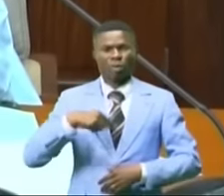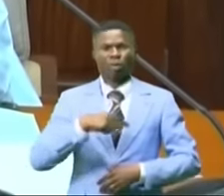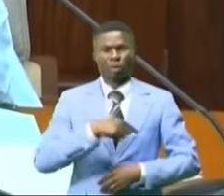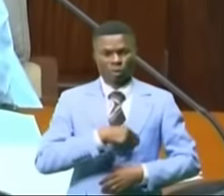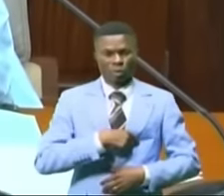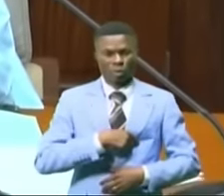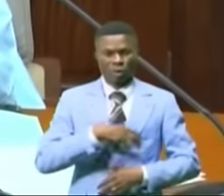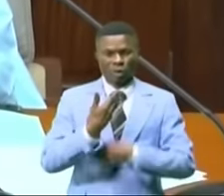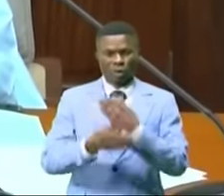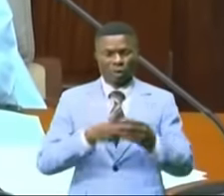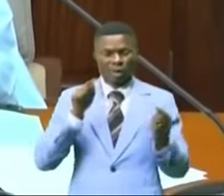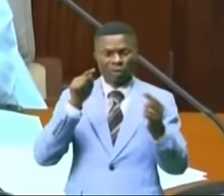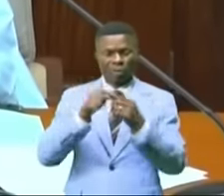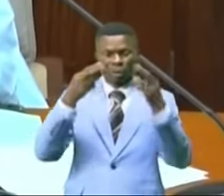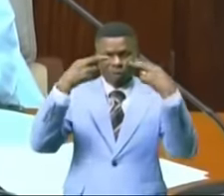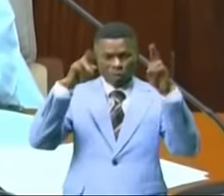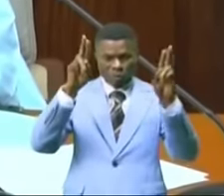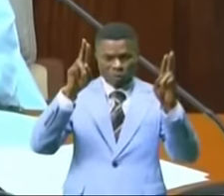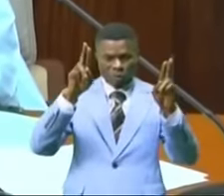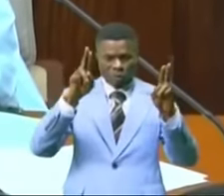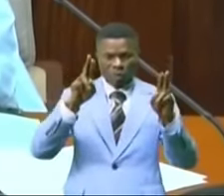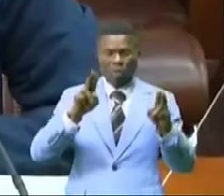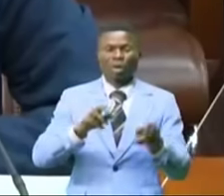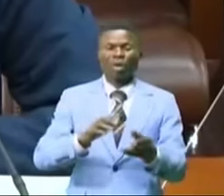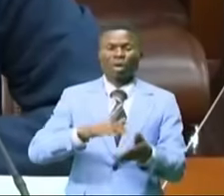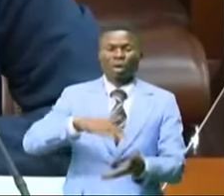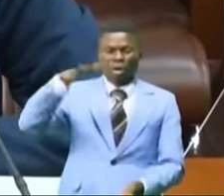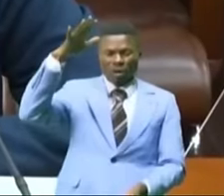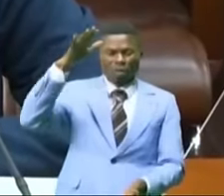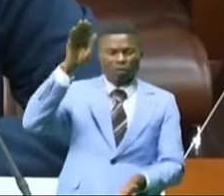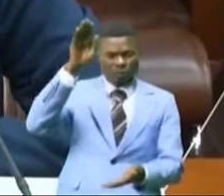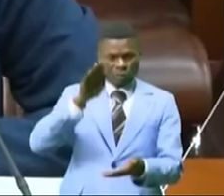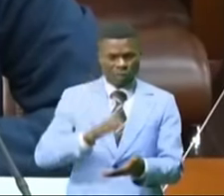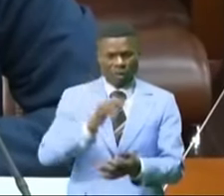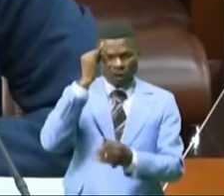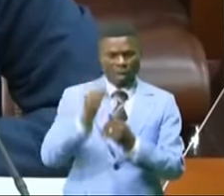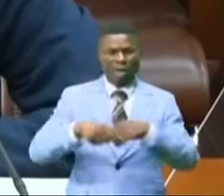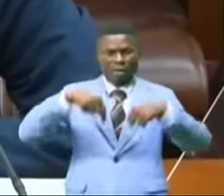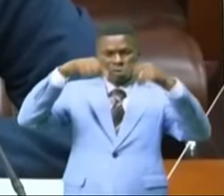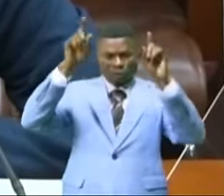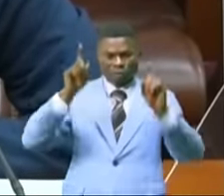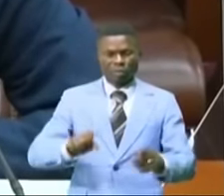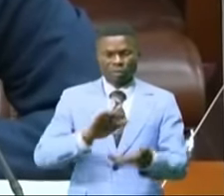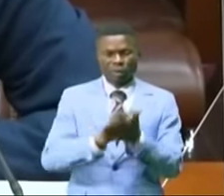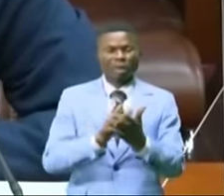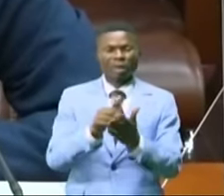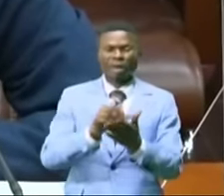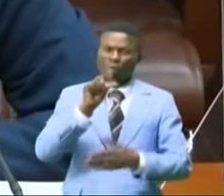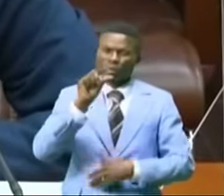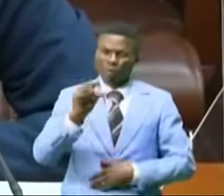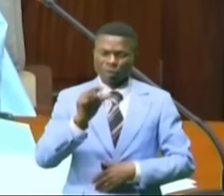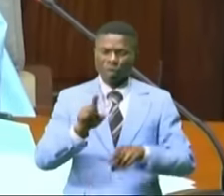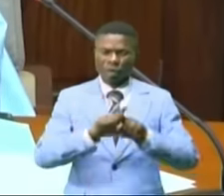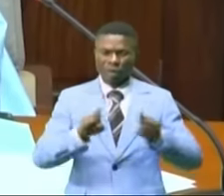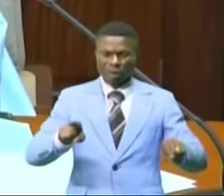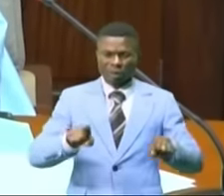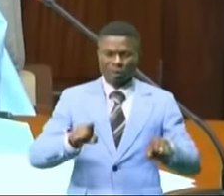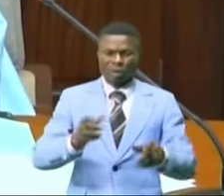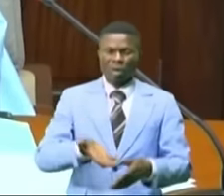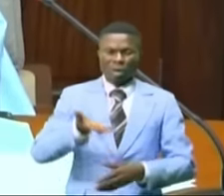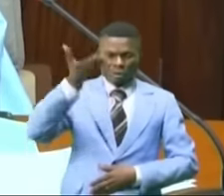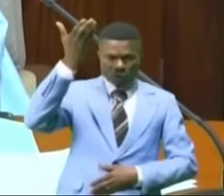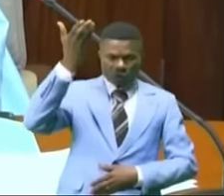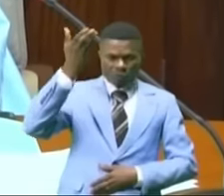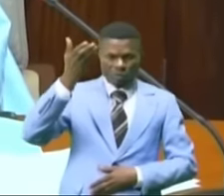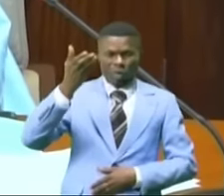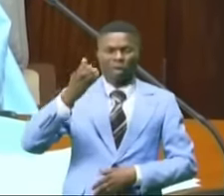de réaliser ces objectifs d'une inflation en fin d'année qui serait beaucoup plus faible que l'inflation avec laquelle nous